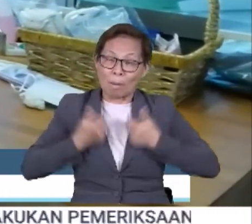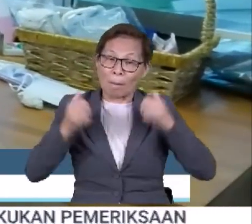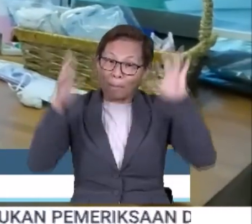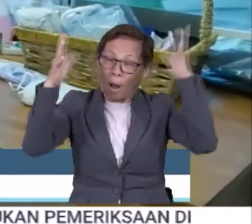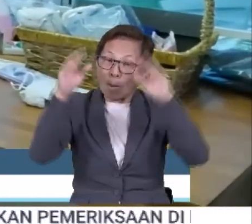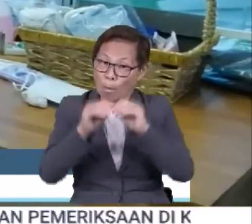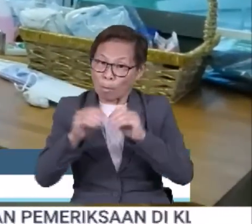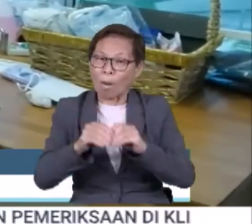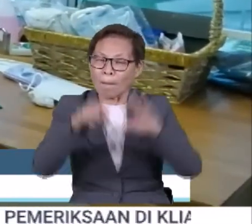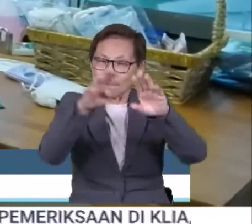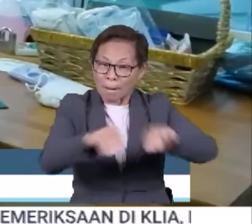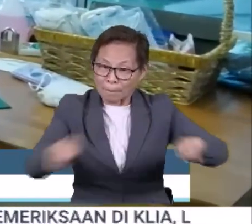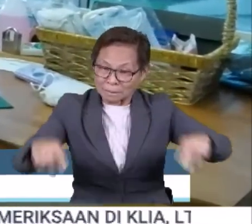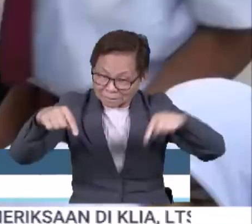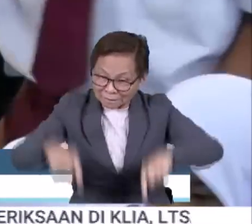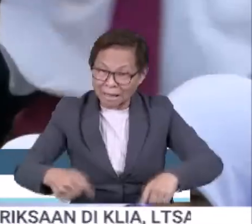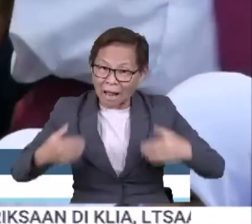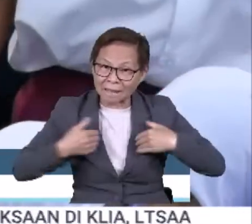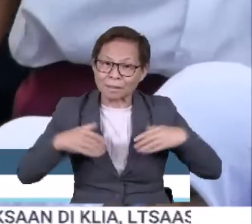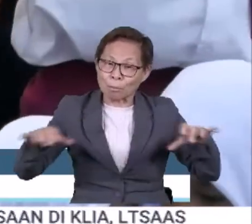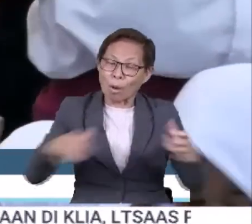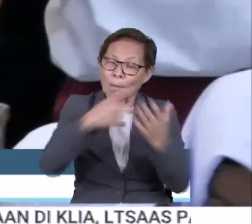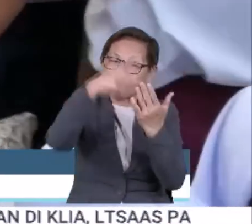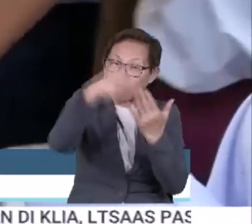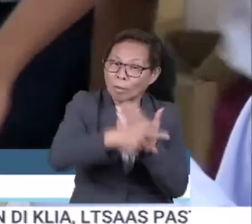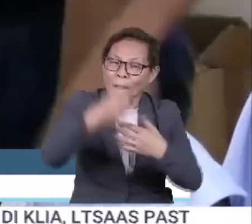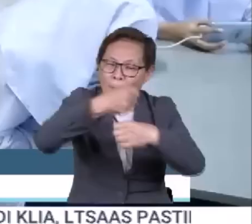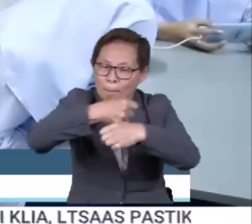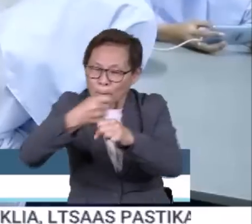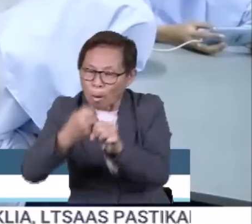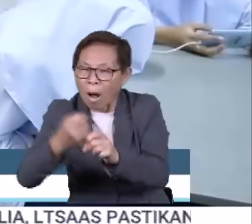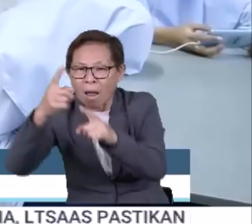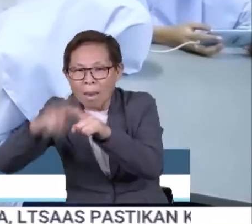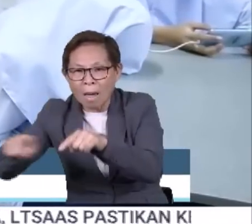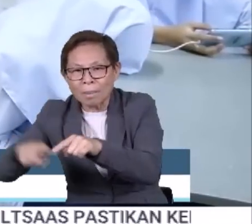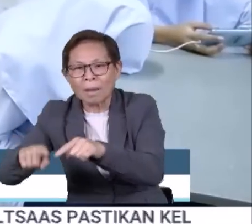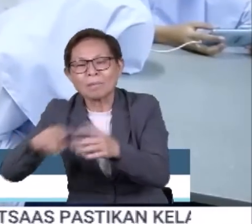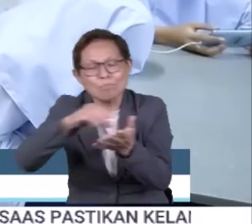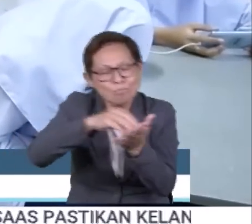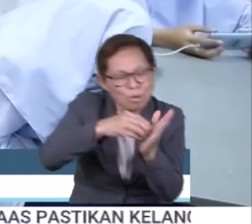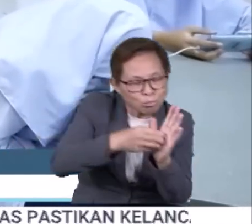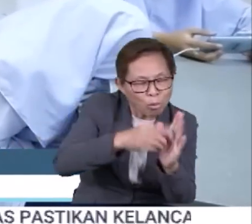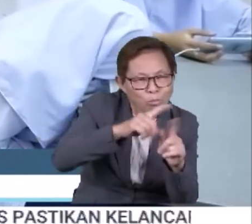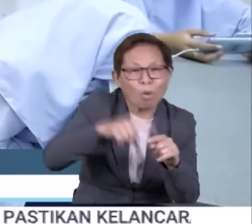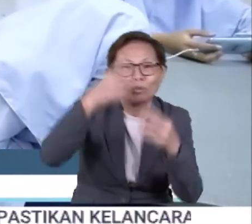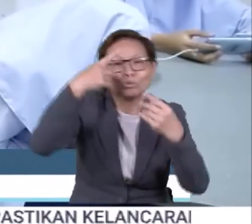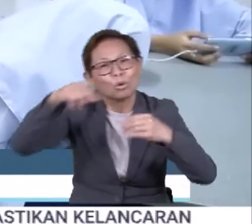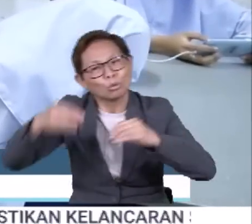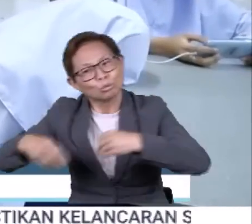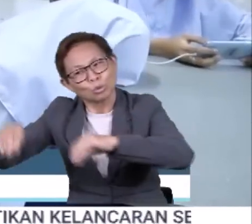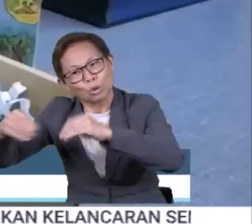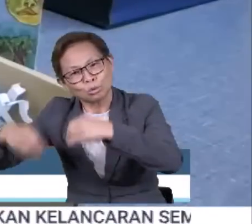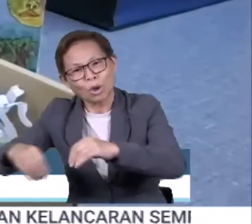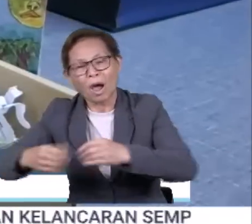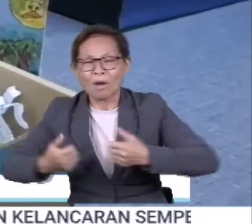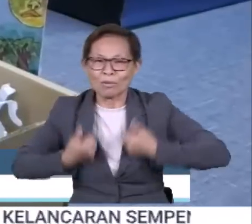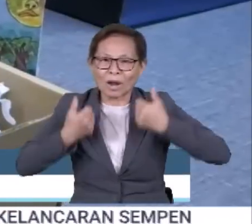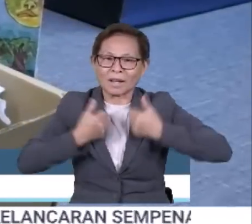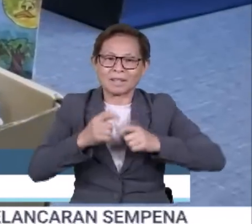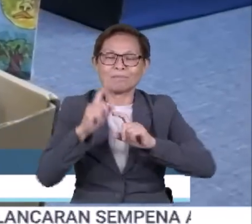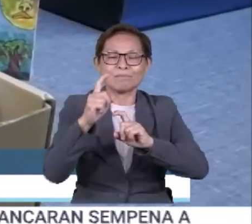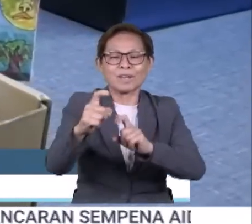pelajar-pelajar di sini juga turut mengambil inisiatif menghasilkan pelbagai aneka biskut untuk dijual sebagai raya gift